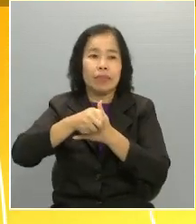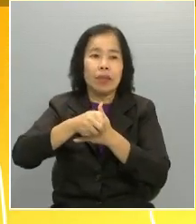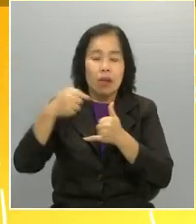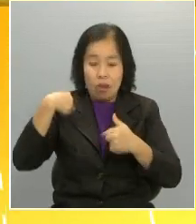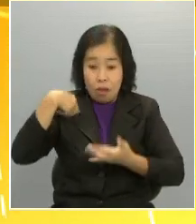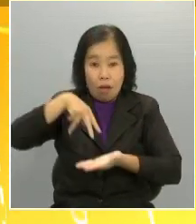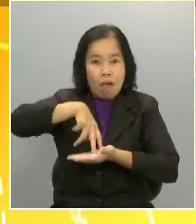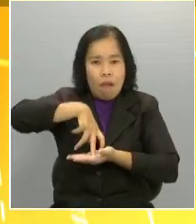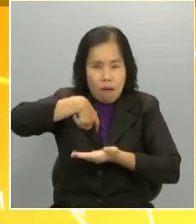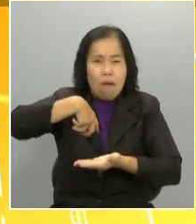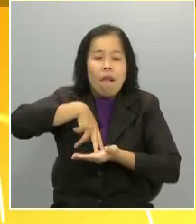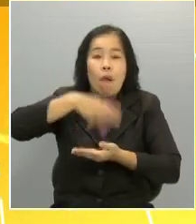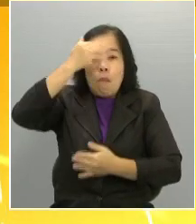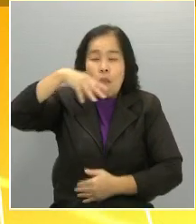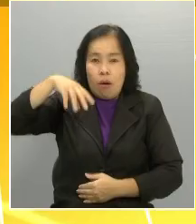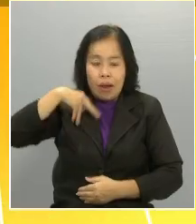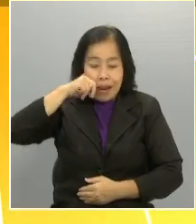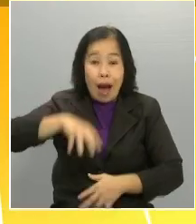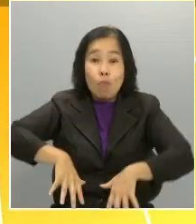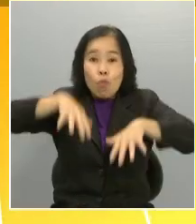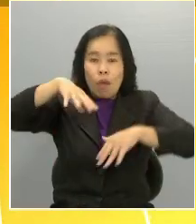แล้วตอนนั้นก็เลยฝืนดึงน้อง